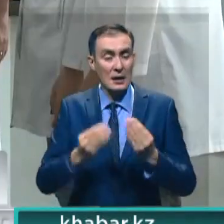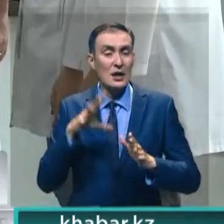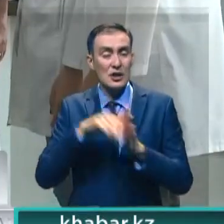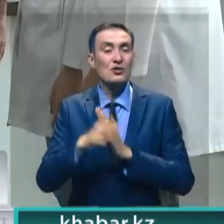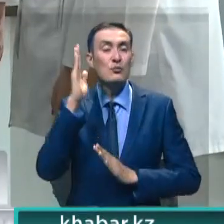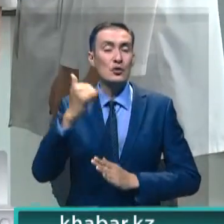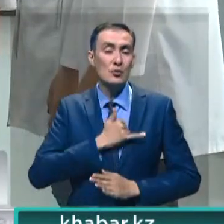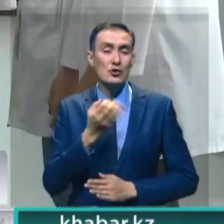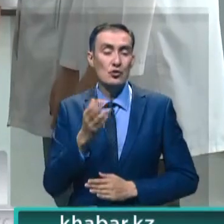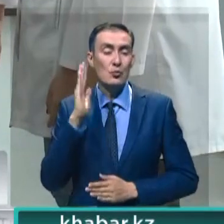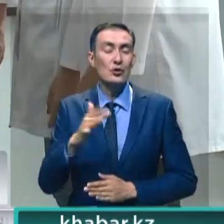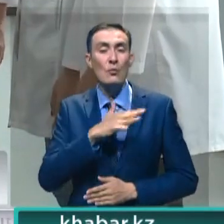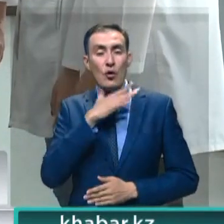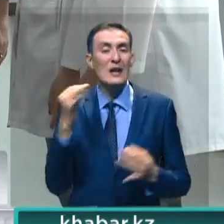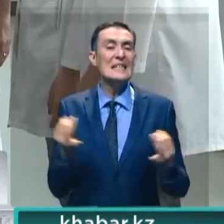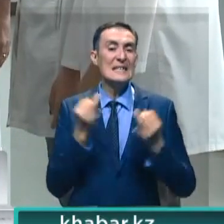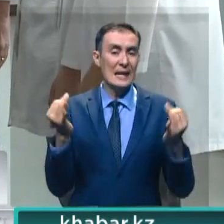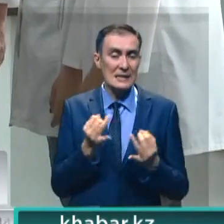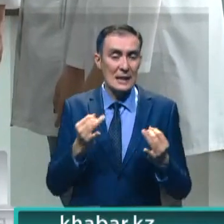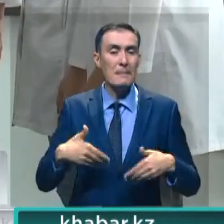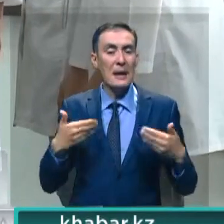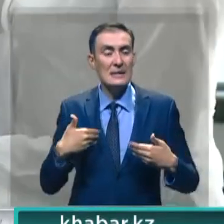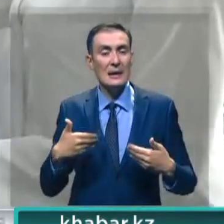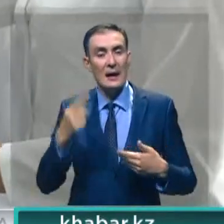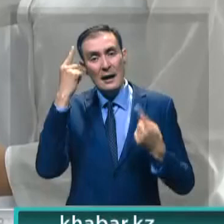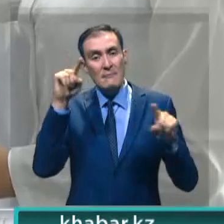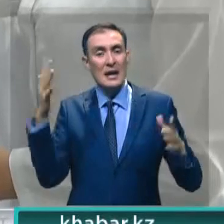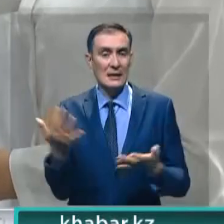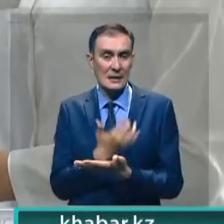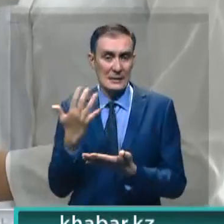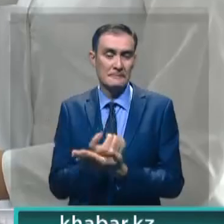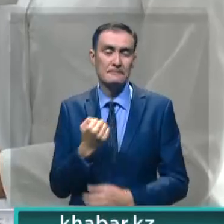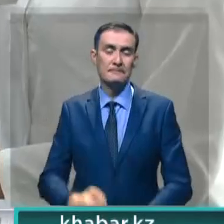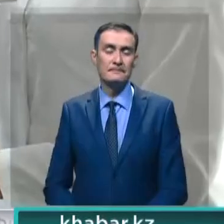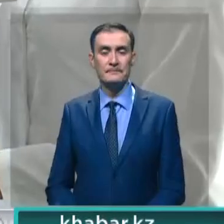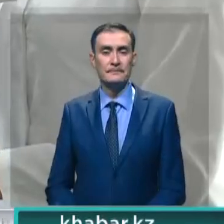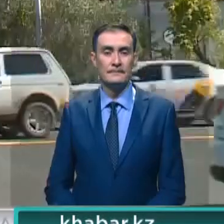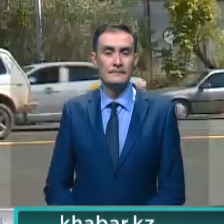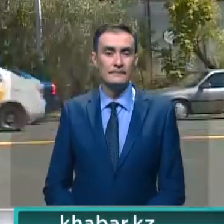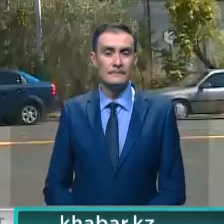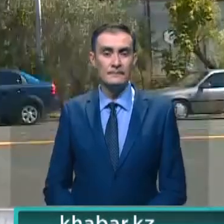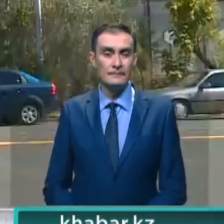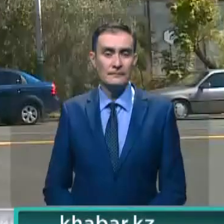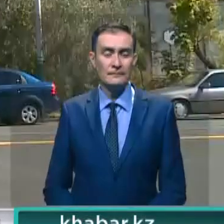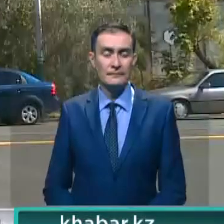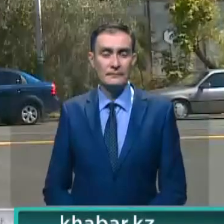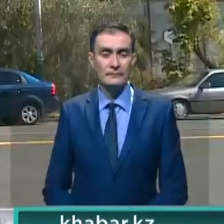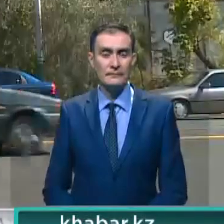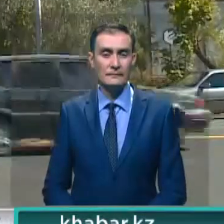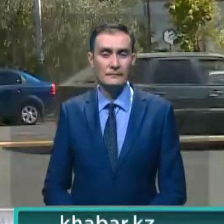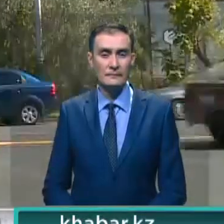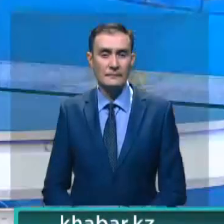в будущем нас ждет еще немало интересных и полезных открытий. Кристина Алмаз-Кызы, Альхайдар Турлыханов, Кызылорда. Итоги